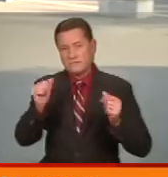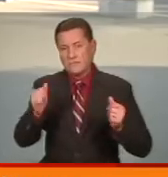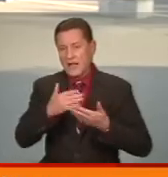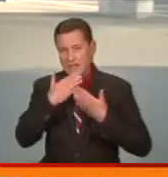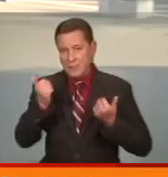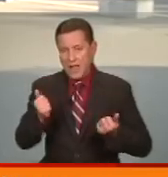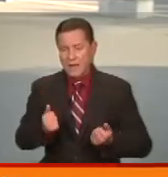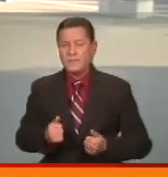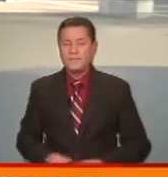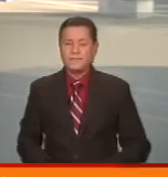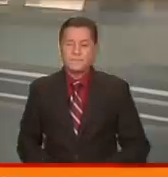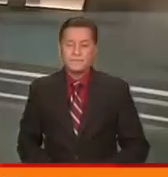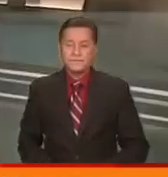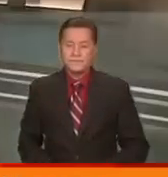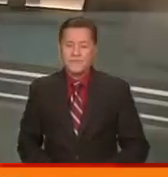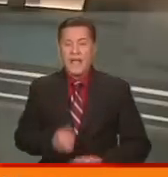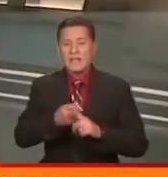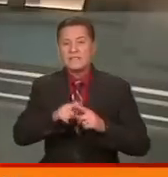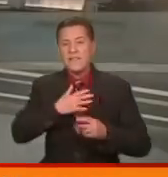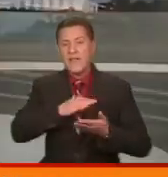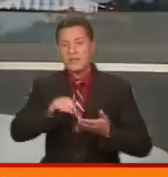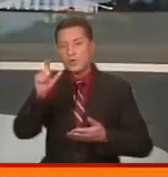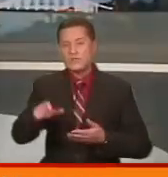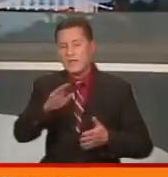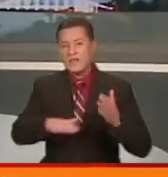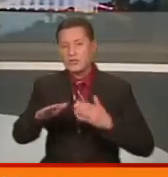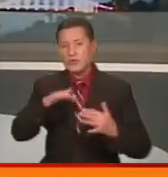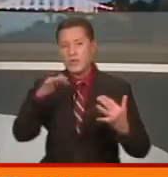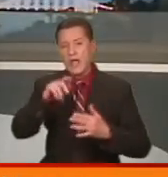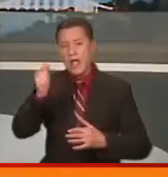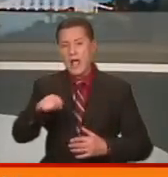у мене це вся інформація, Віто. Ігоре, дякую тобі. Це був Ігор Левинок із зони АТО.